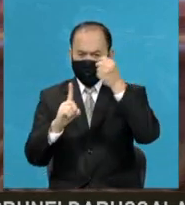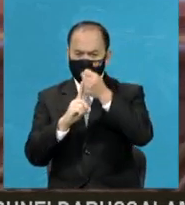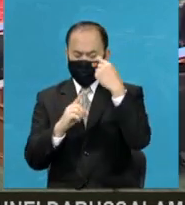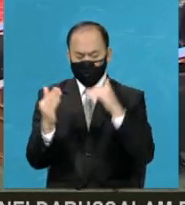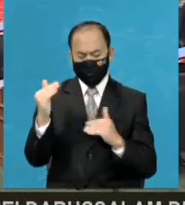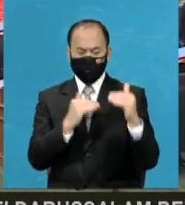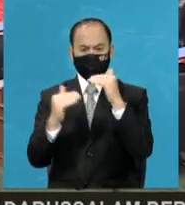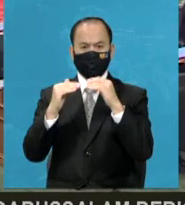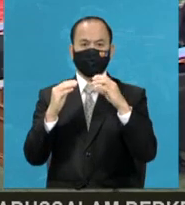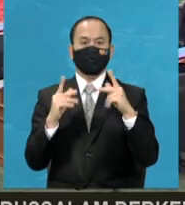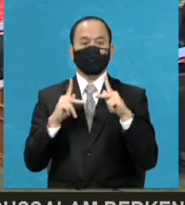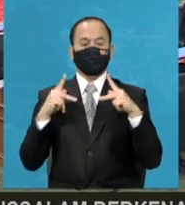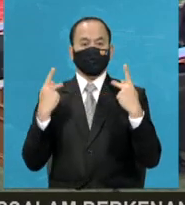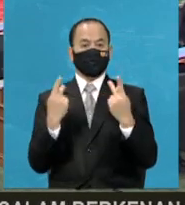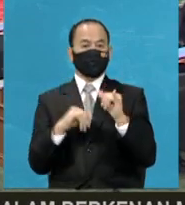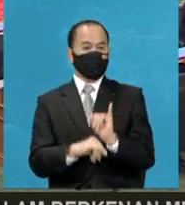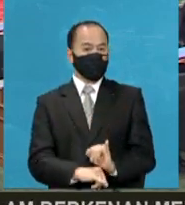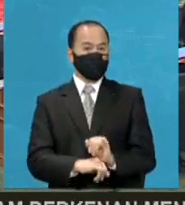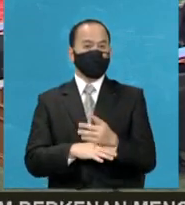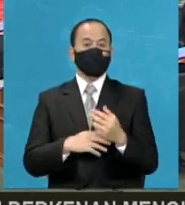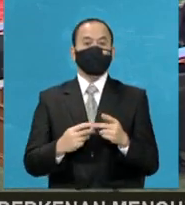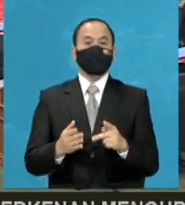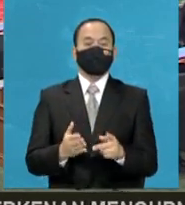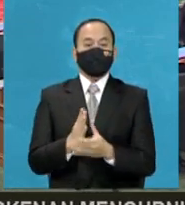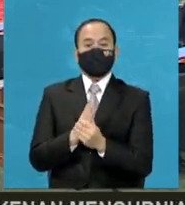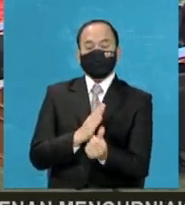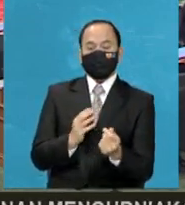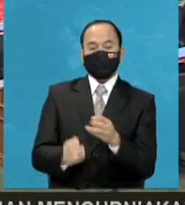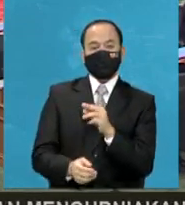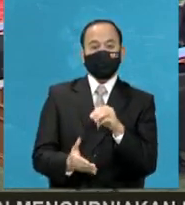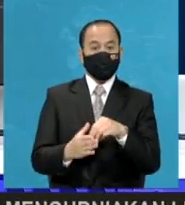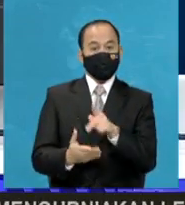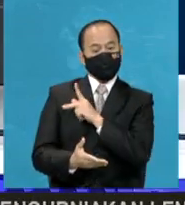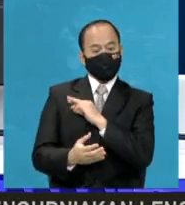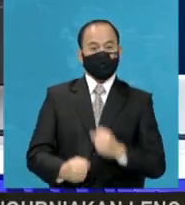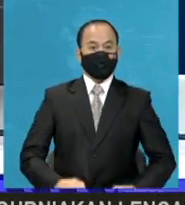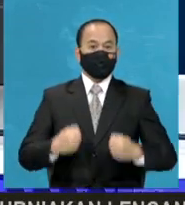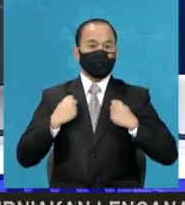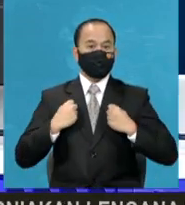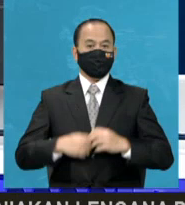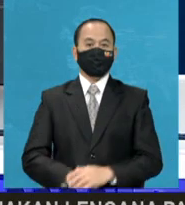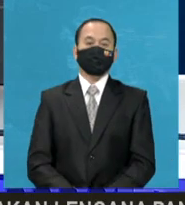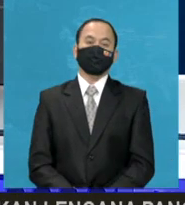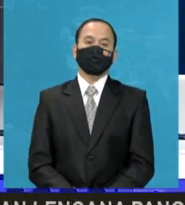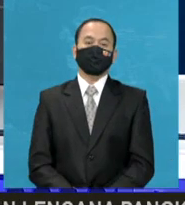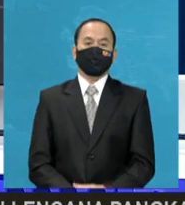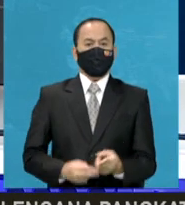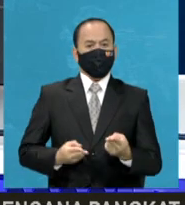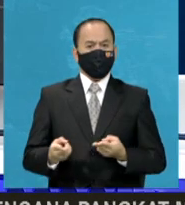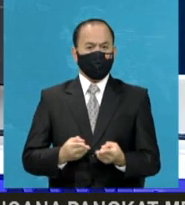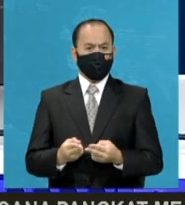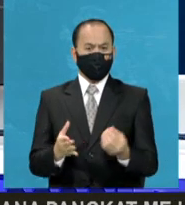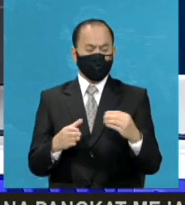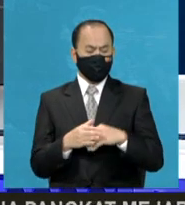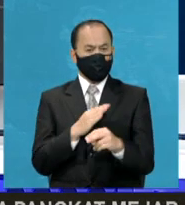pembangunan ke VCT profesionalisme dan kemahiran di Kementerian Kesehatan Hai upaya Anda garam